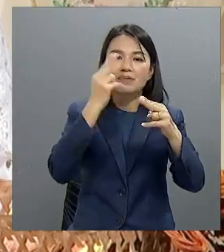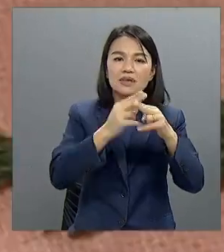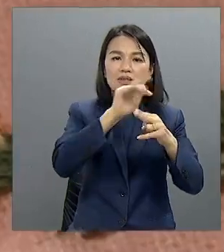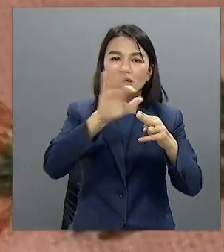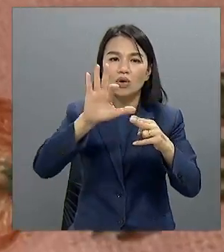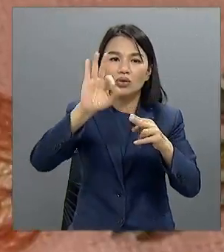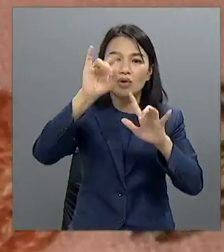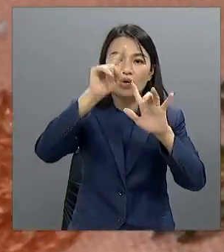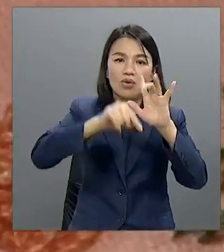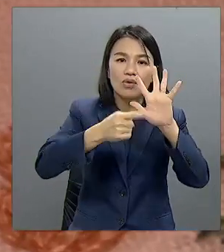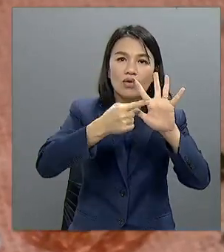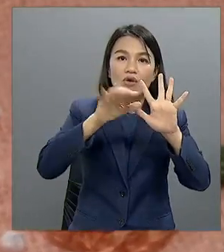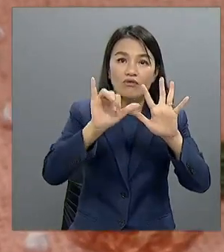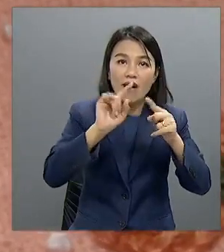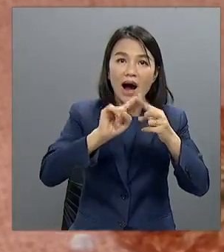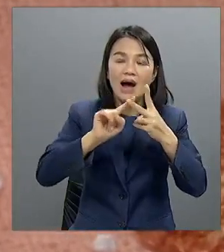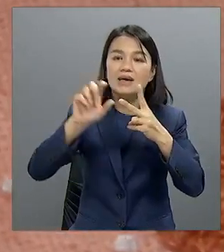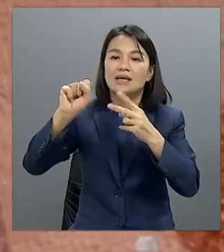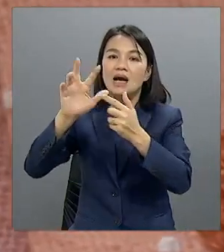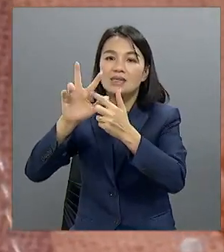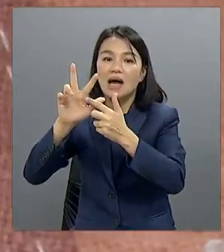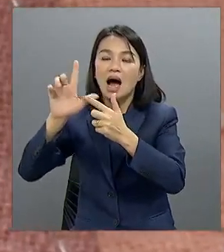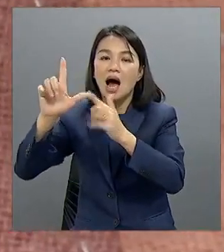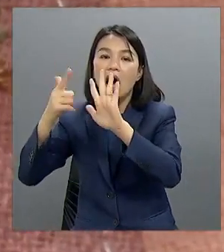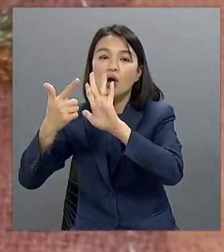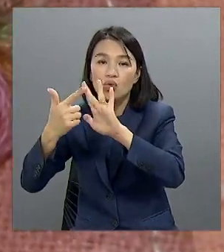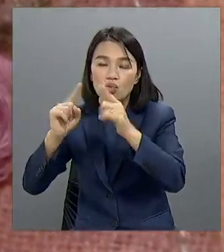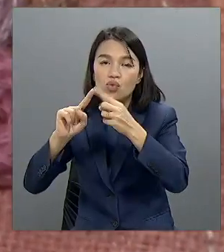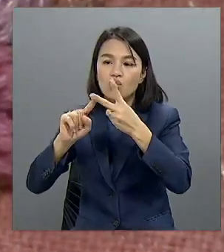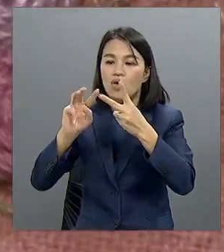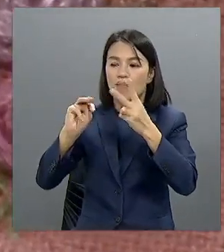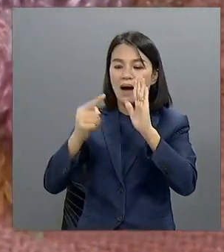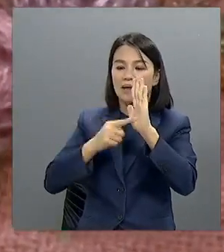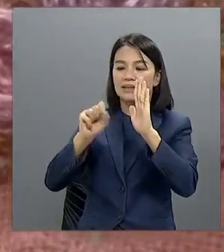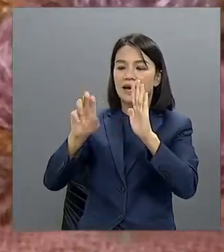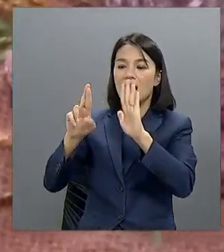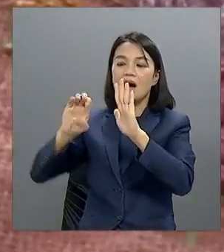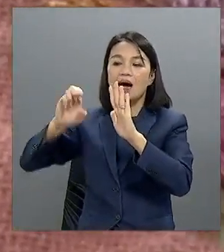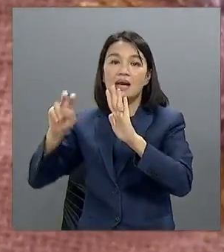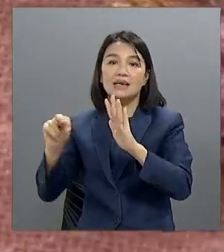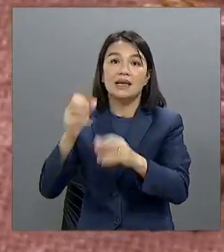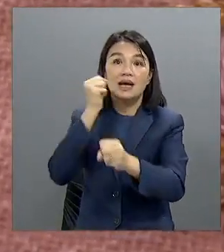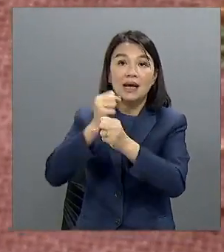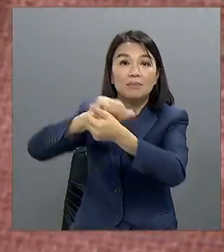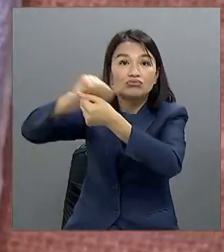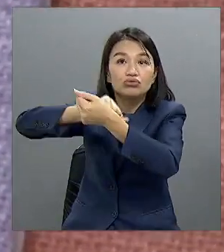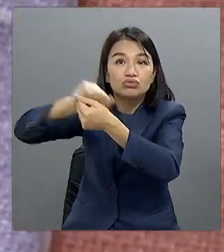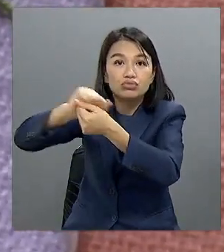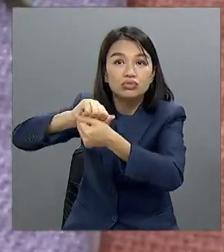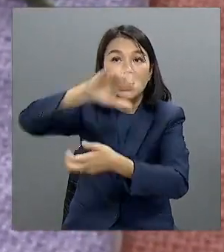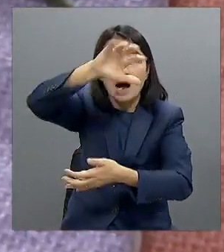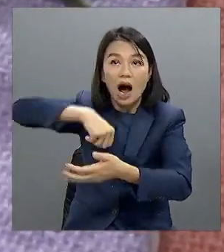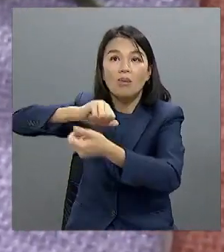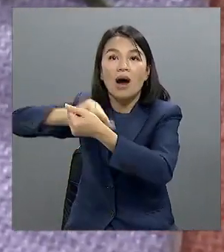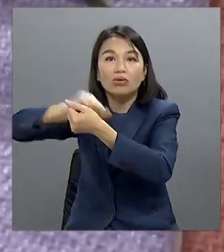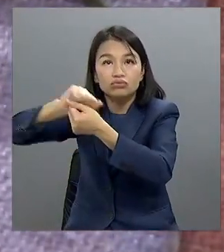ามัสลินค่ะถ้าเราเอาผ้ามาแล้วนะคะถ้าเป็นอย่างแรกนี่คือเราจะคลีนก่อนก็คือทำความสะอาดก่อนในระดับแรกที่